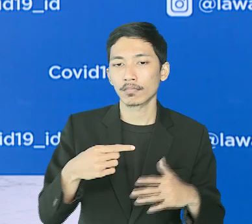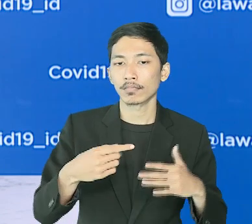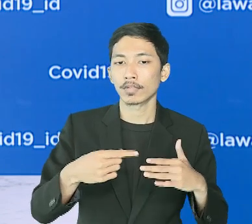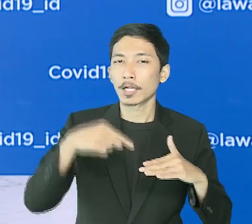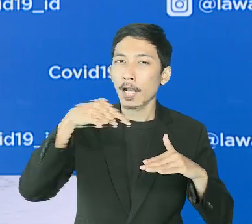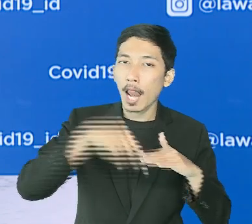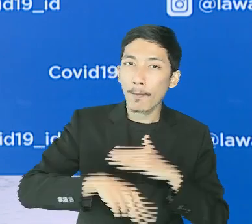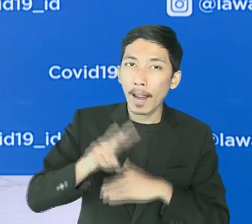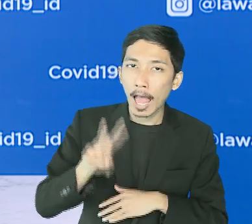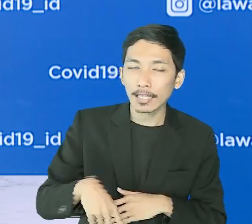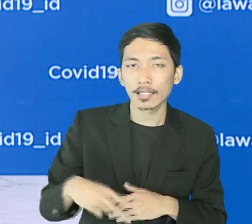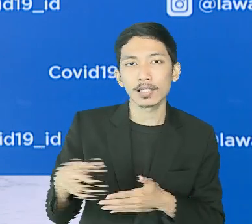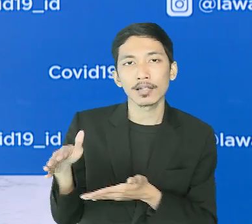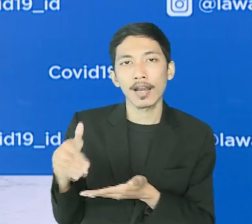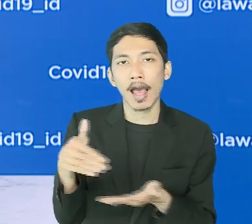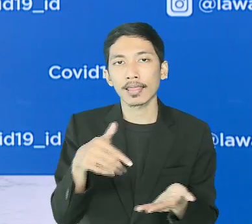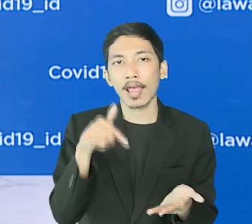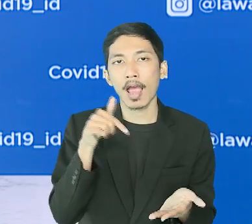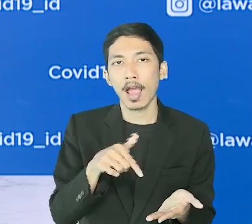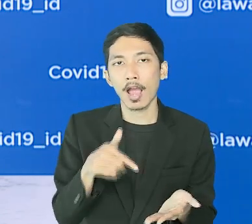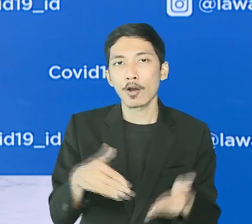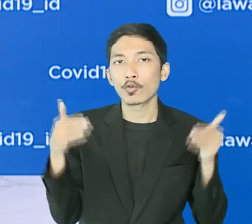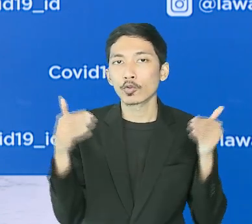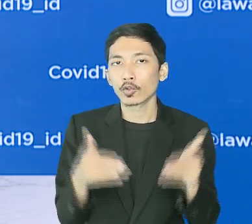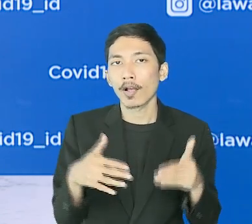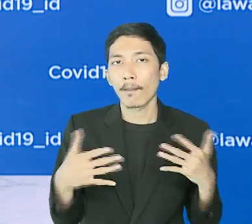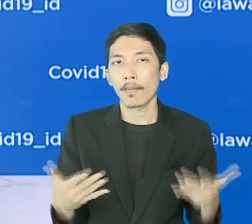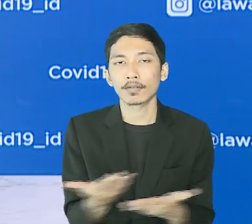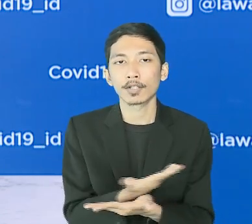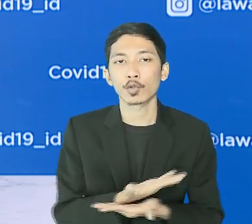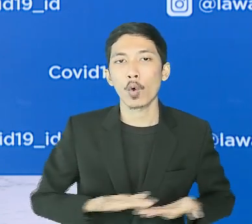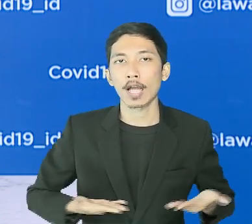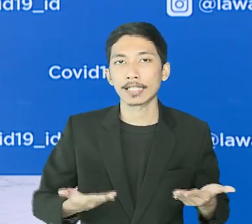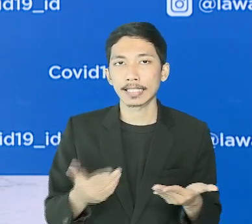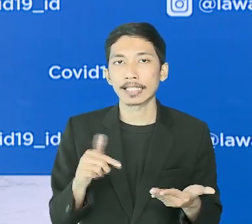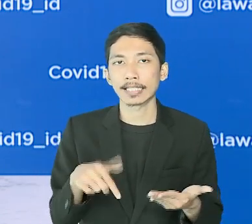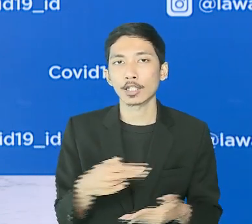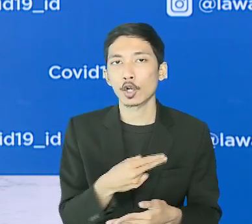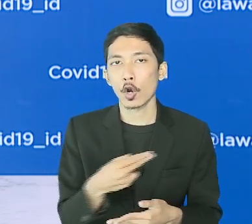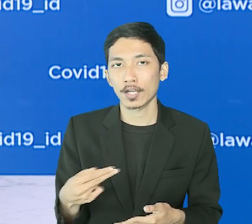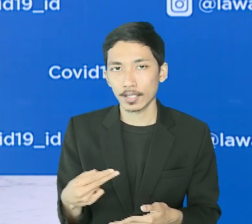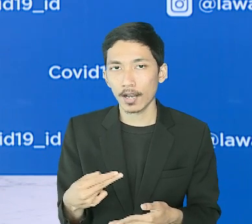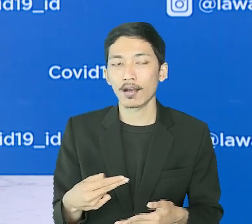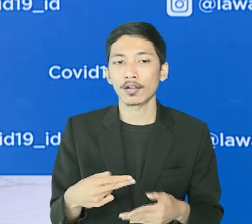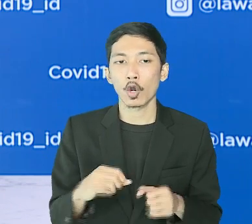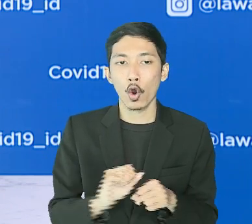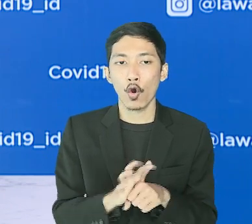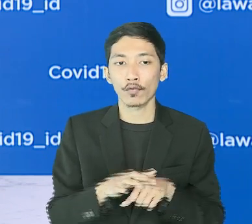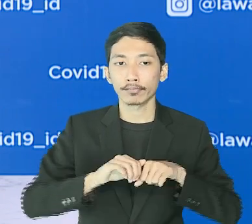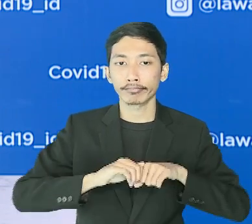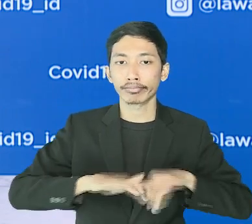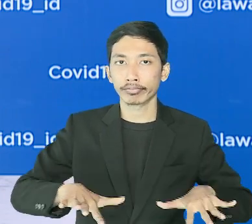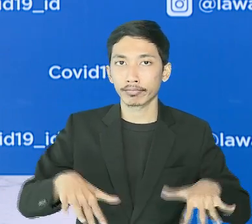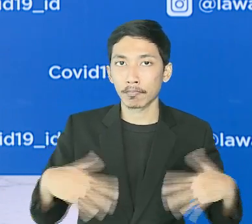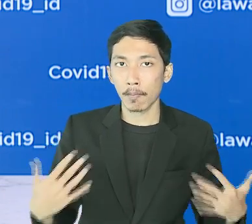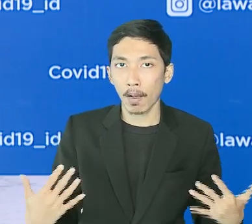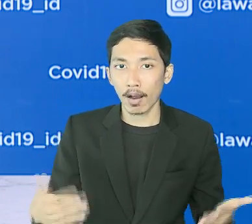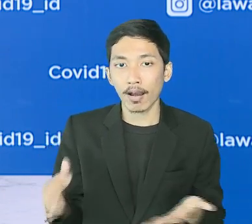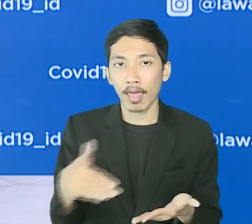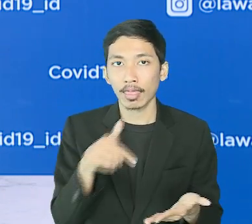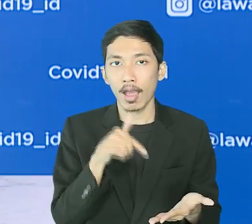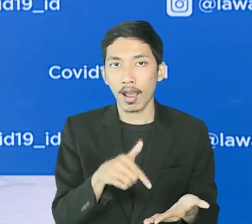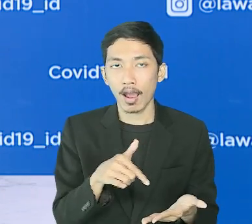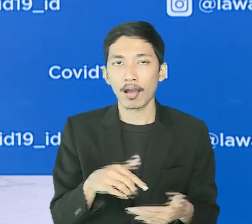data yang umumnya digunakan untuk menganalisis situasi teraktual terkait penyebaran virus COVID-19,